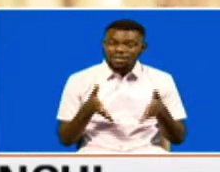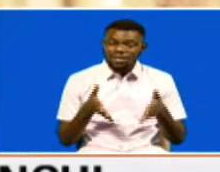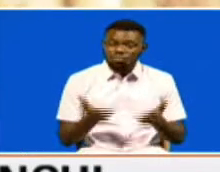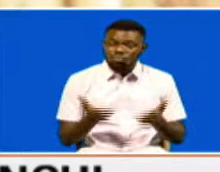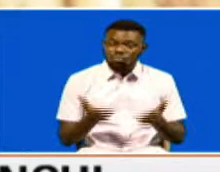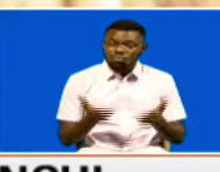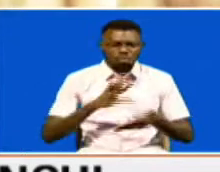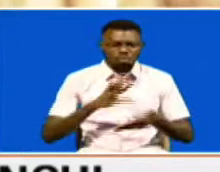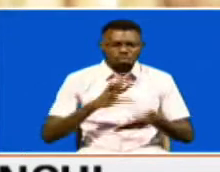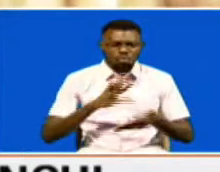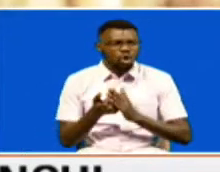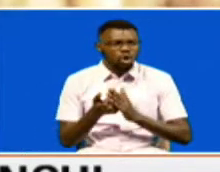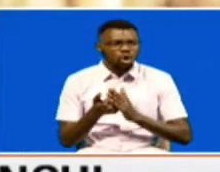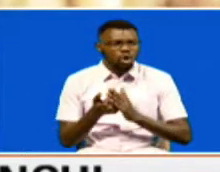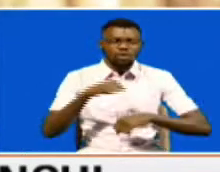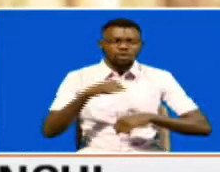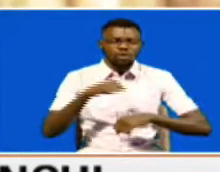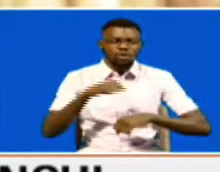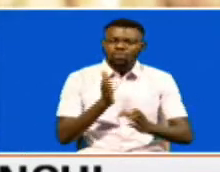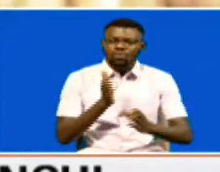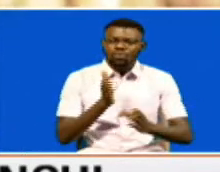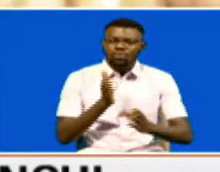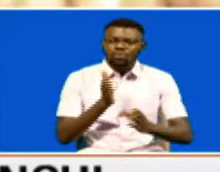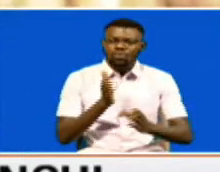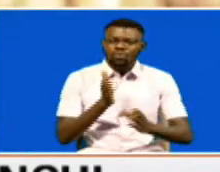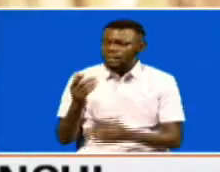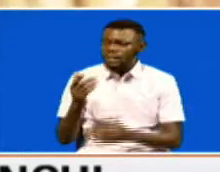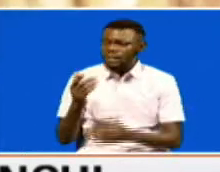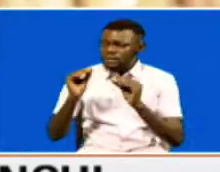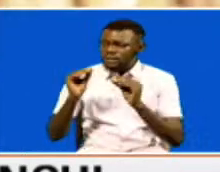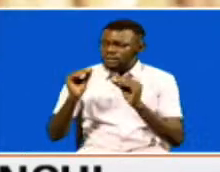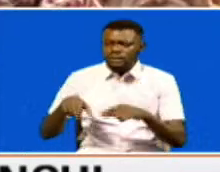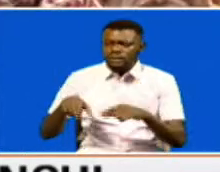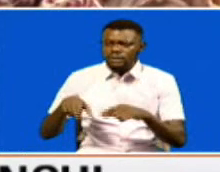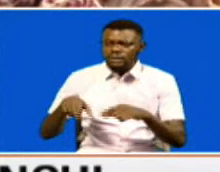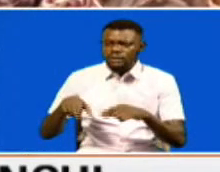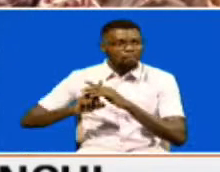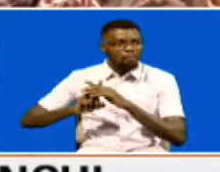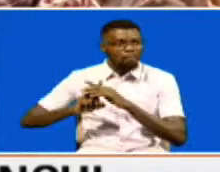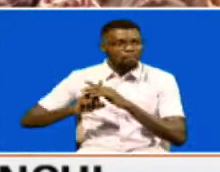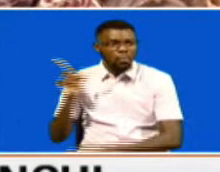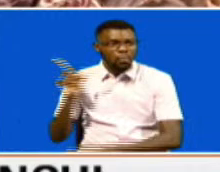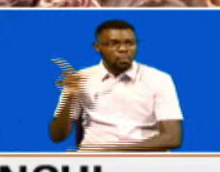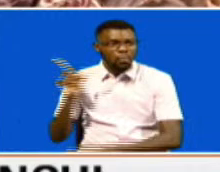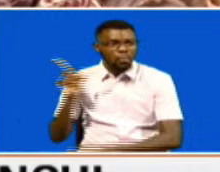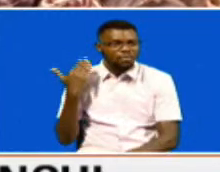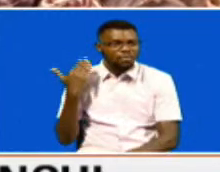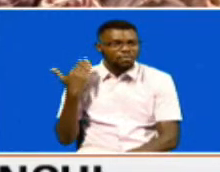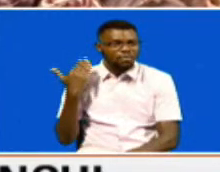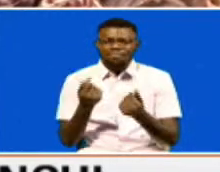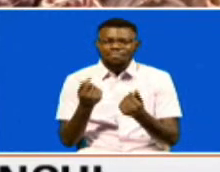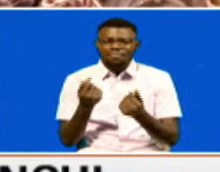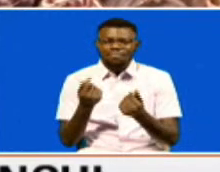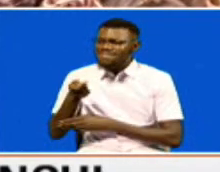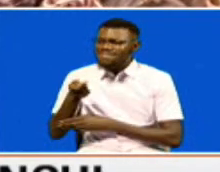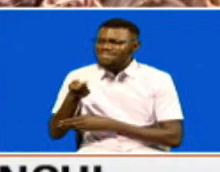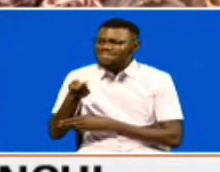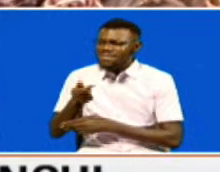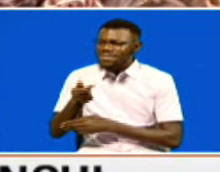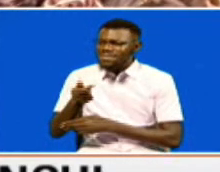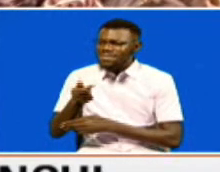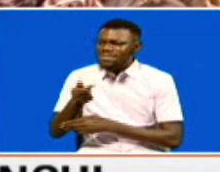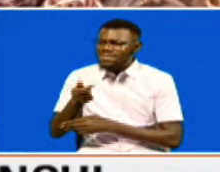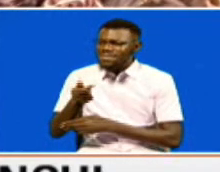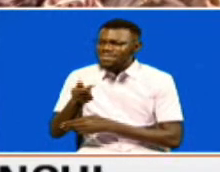wametoka shule sababu mwalimu ametoroka. Tulikosa kichopea mwalimu monthly. So hapa hakuna